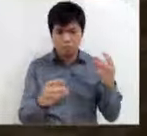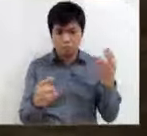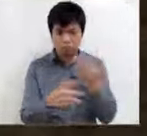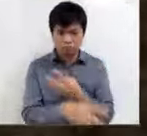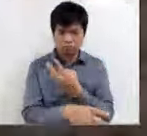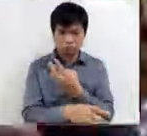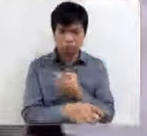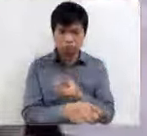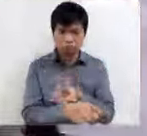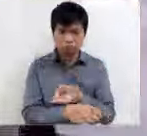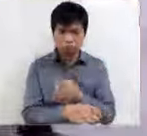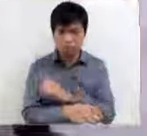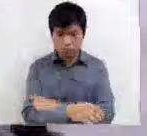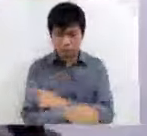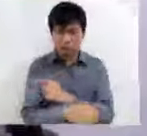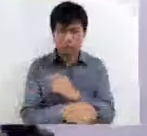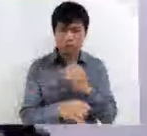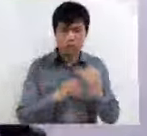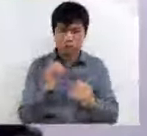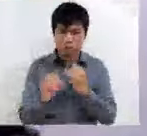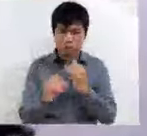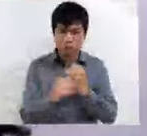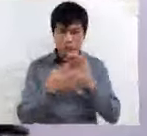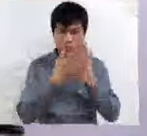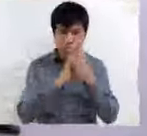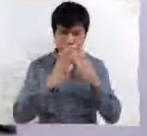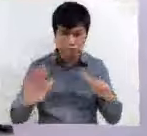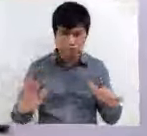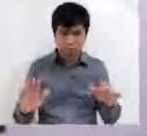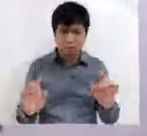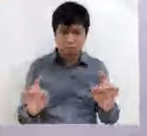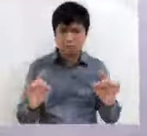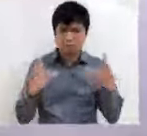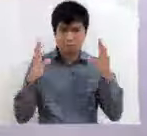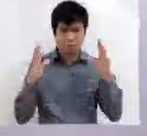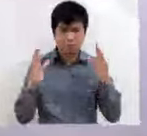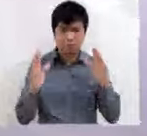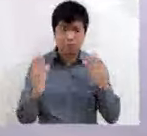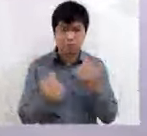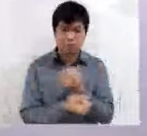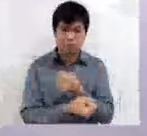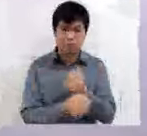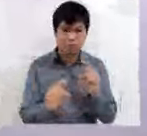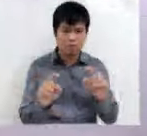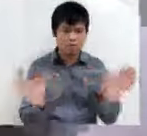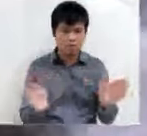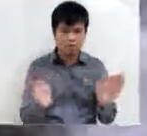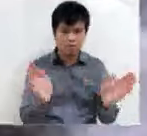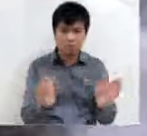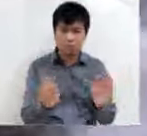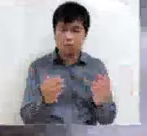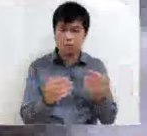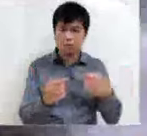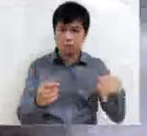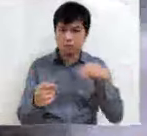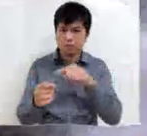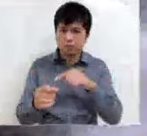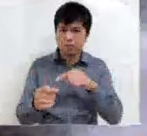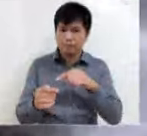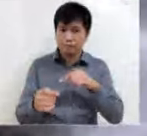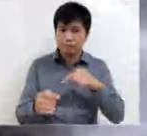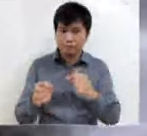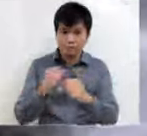and security. Kaya sa isang sulat, hinimok ni Guterres ang mga miyembro ng Security Council na isulong ang